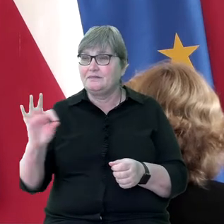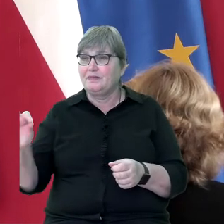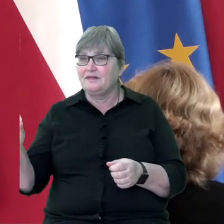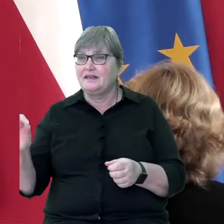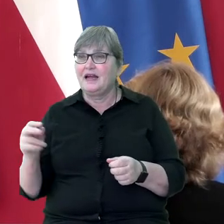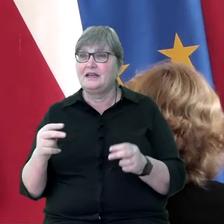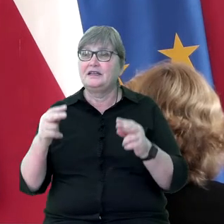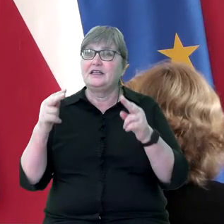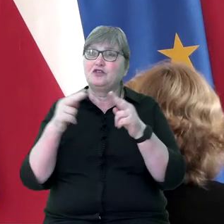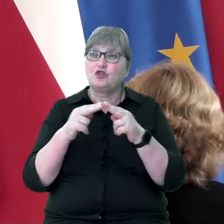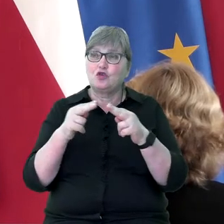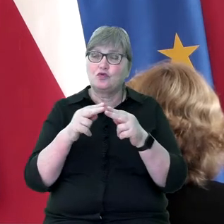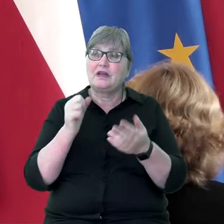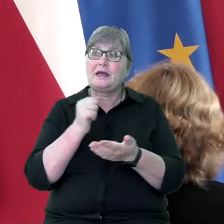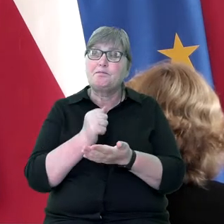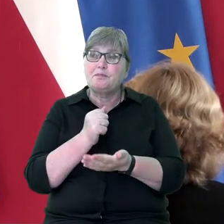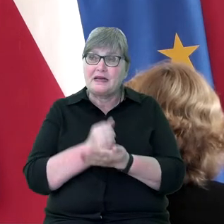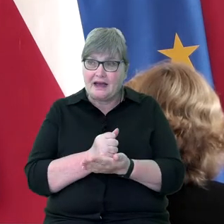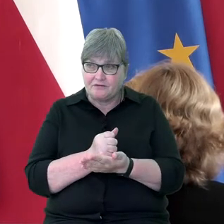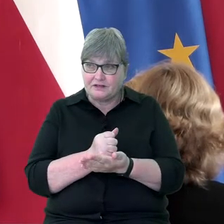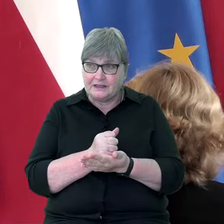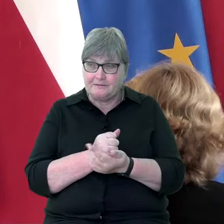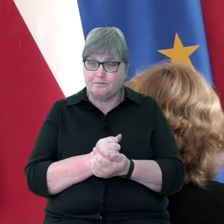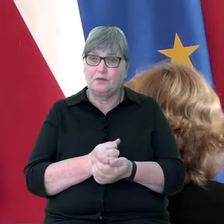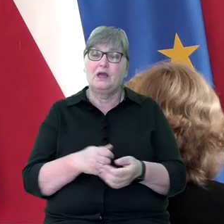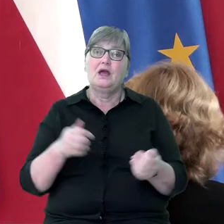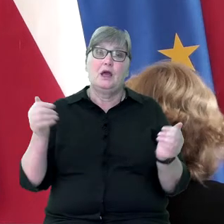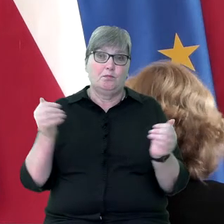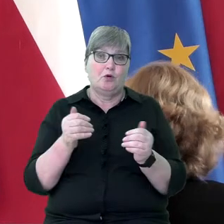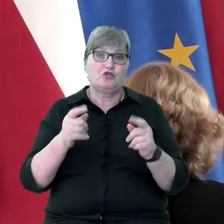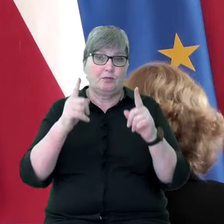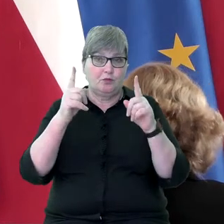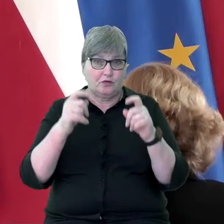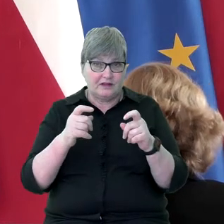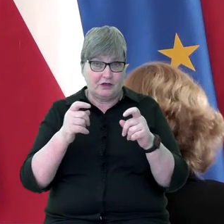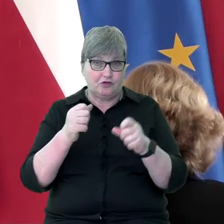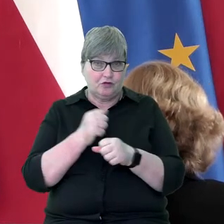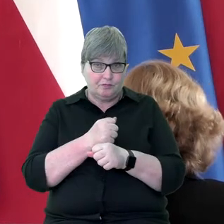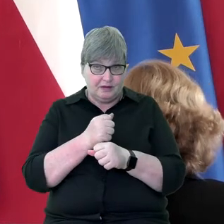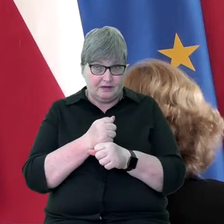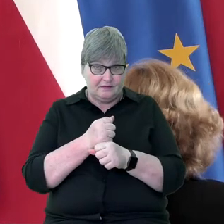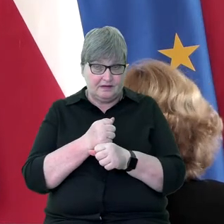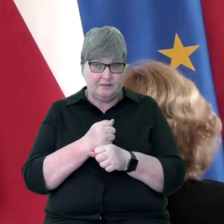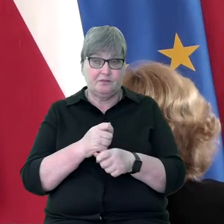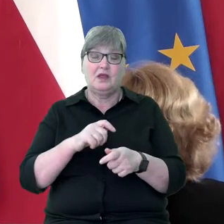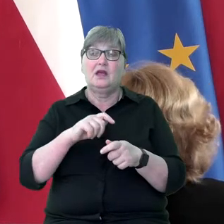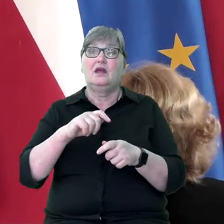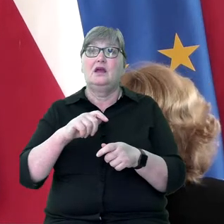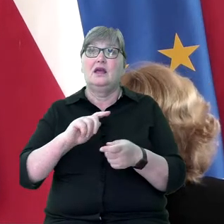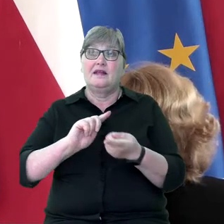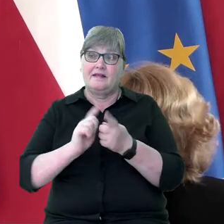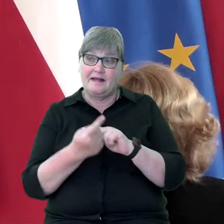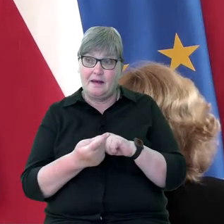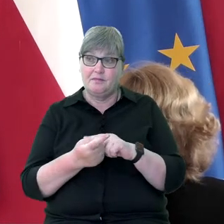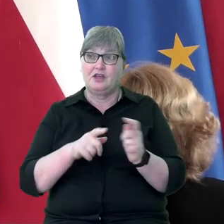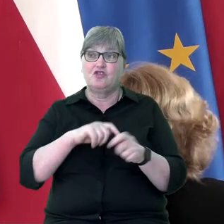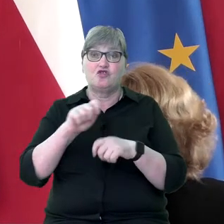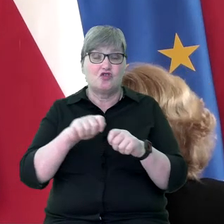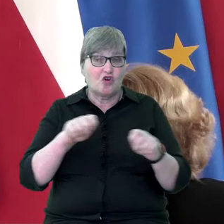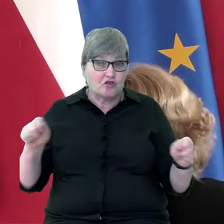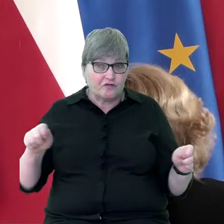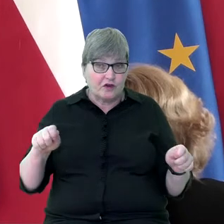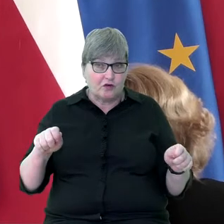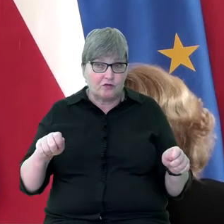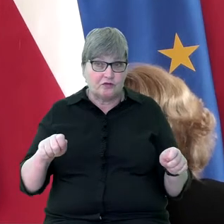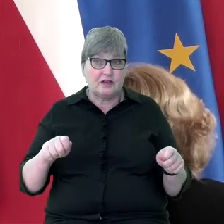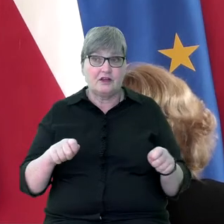ustawy stosunek ten mógł być zawiązany, zmieniony, zawieszony lub rozwiązany tylko przez zastosowanie